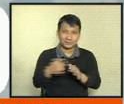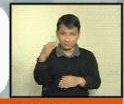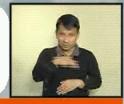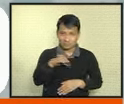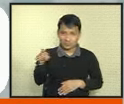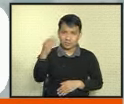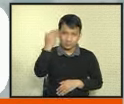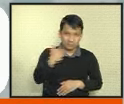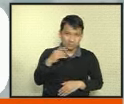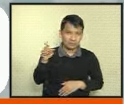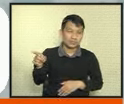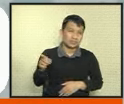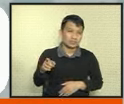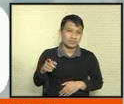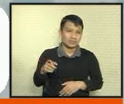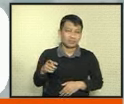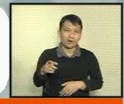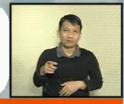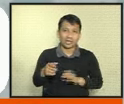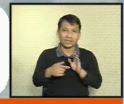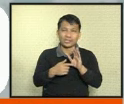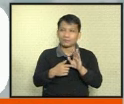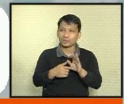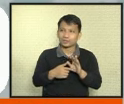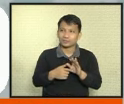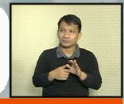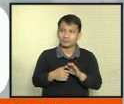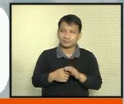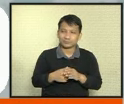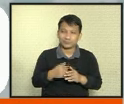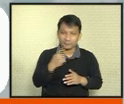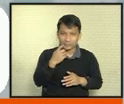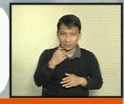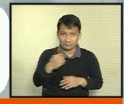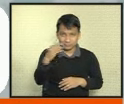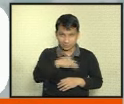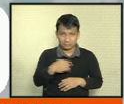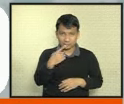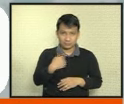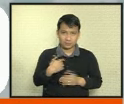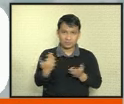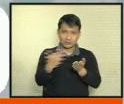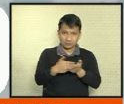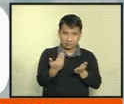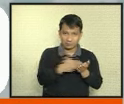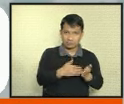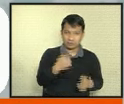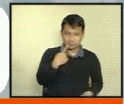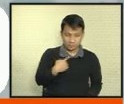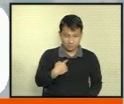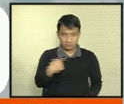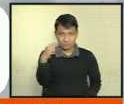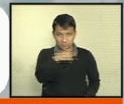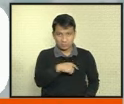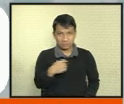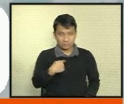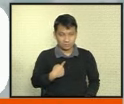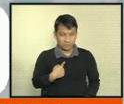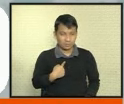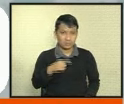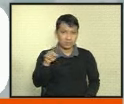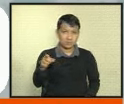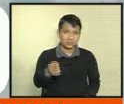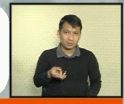Kulang na kulang pa ba ang mga niregalo ko sa inyo para lokohin nyo ko ng paulit-ulit? Gamot